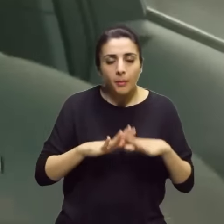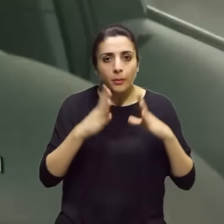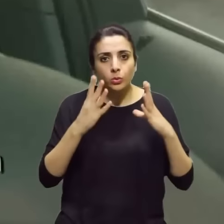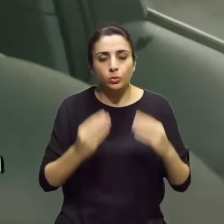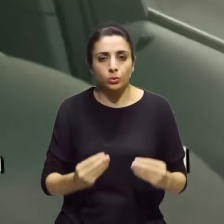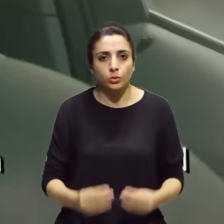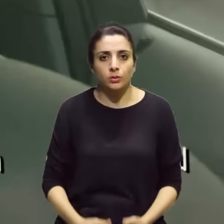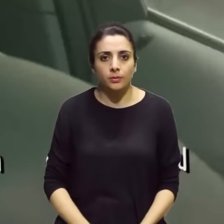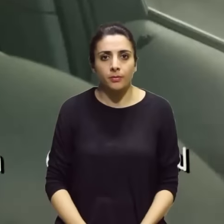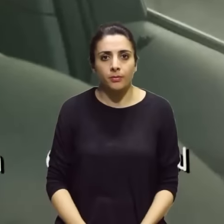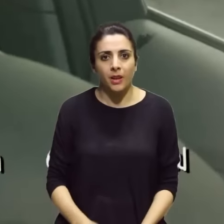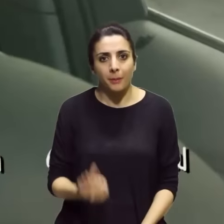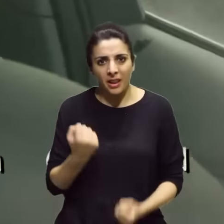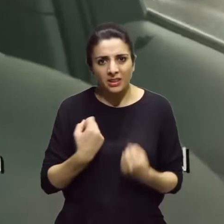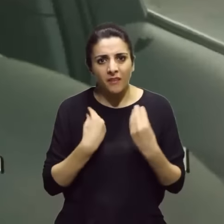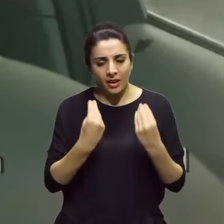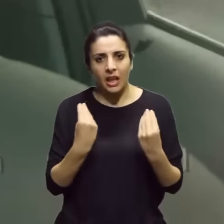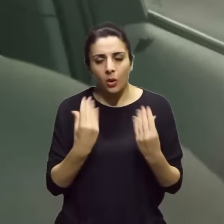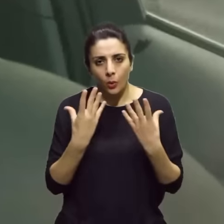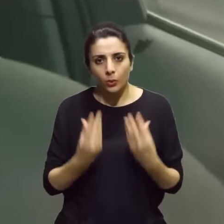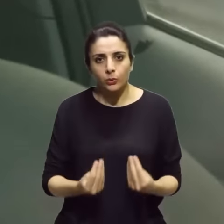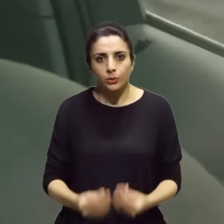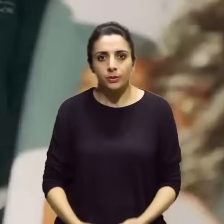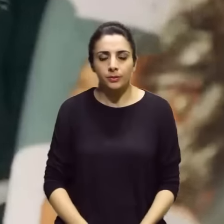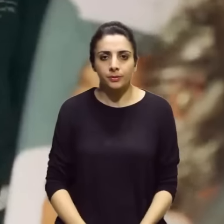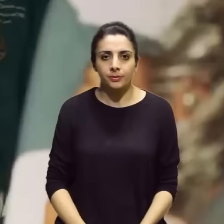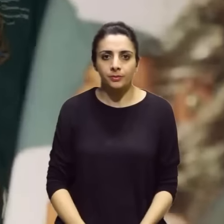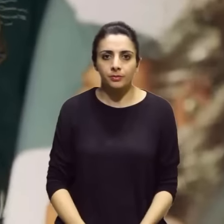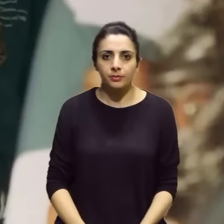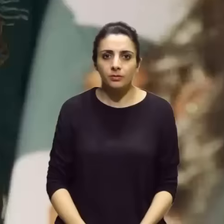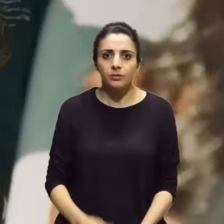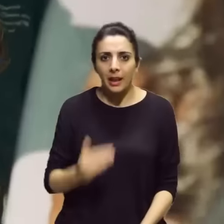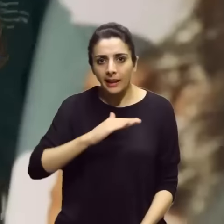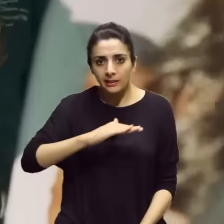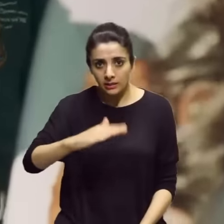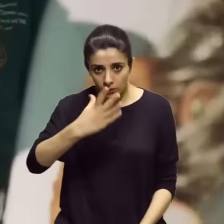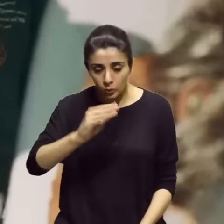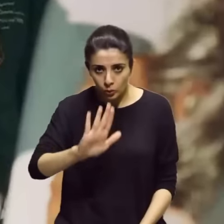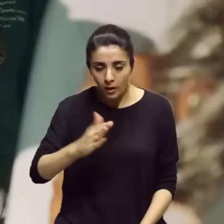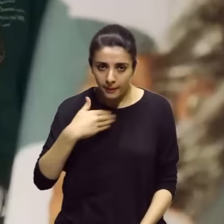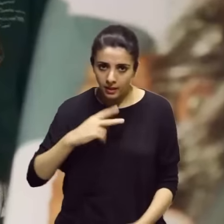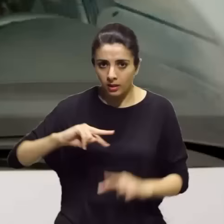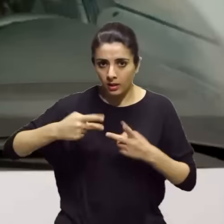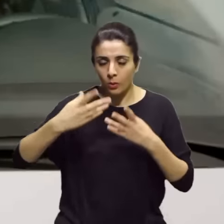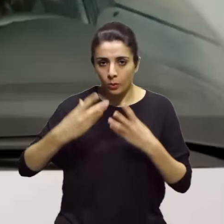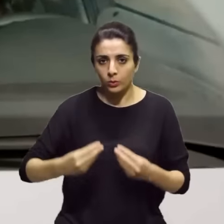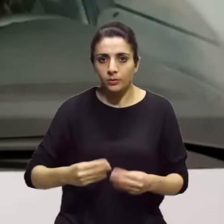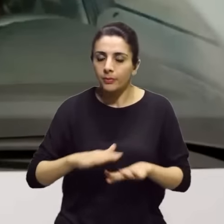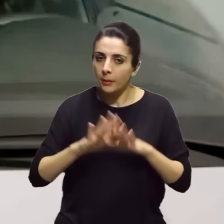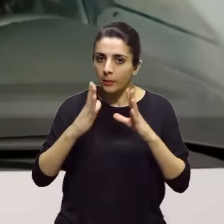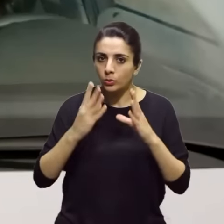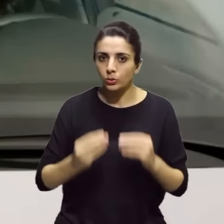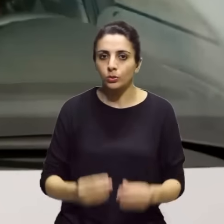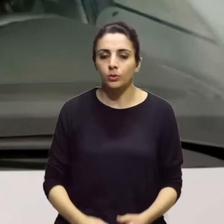tamam. Biraz kullanırsan iyi olacak. Şöyle uygun bir yerde sağ çek de ben geçeyim direksiyonu.